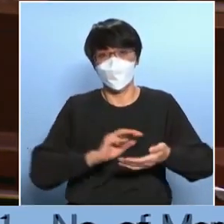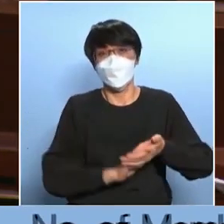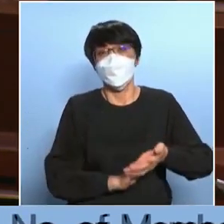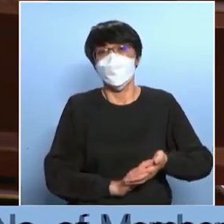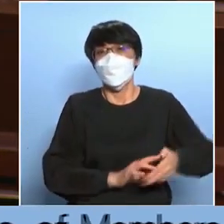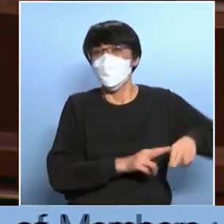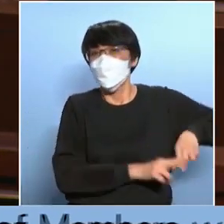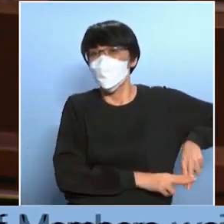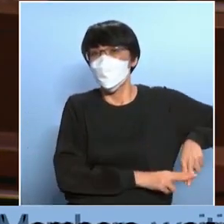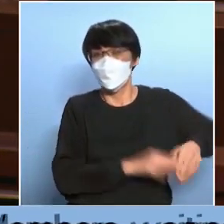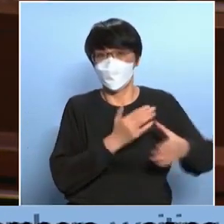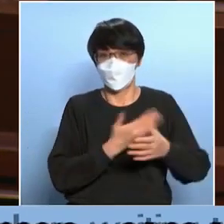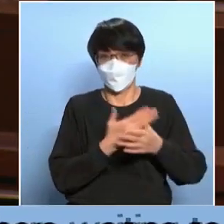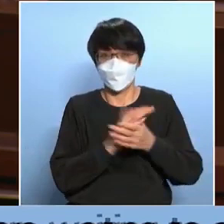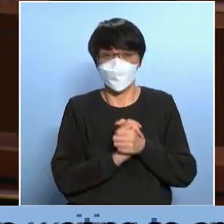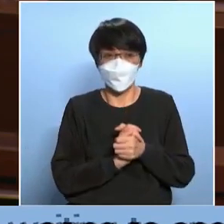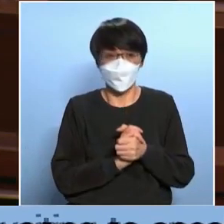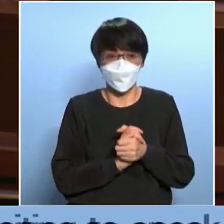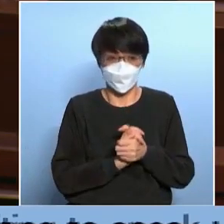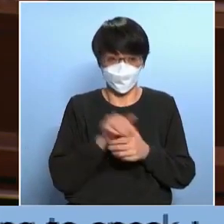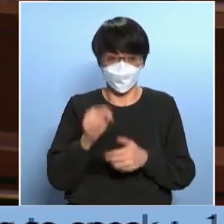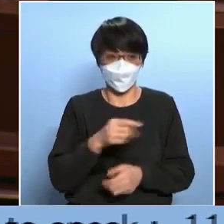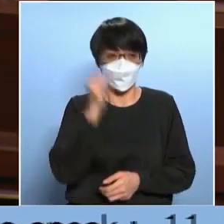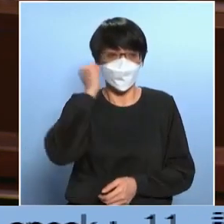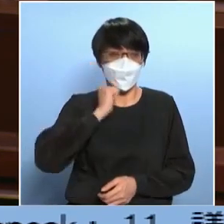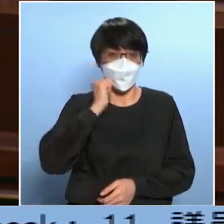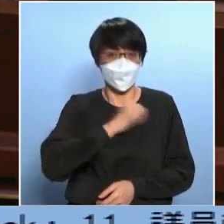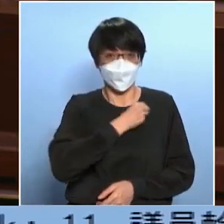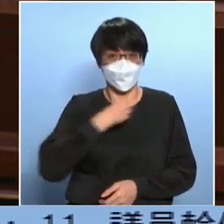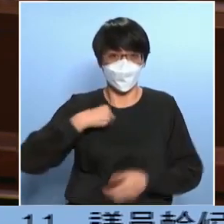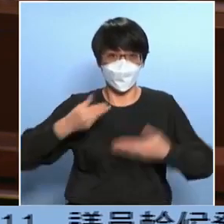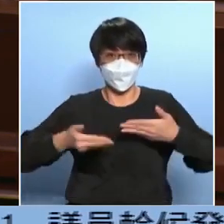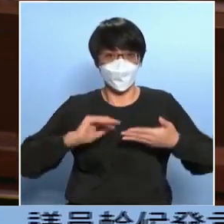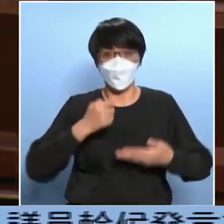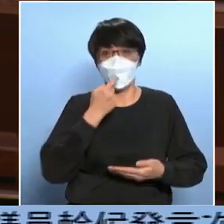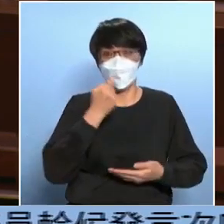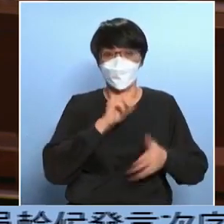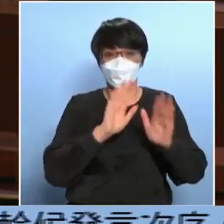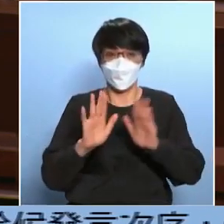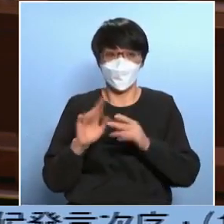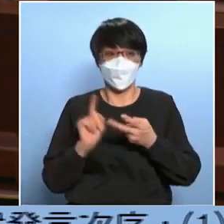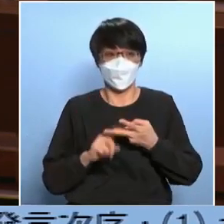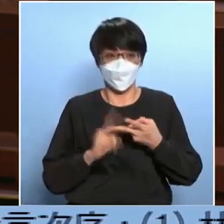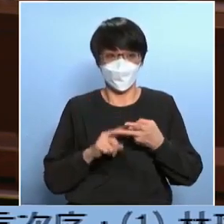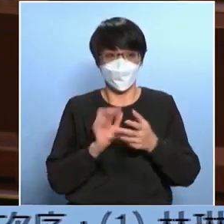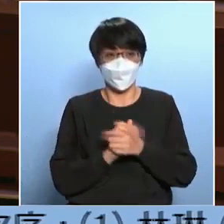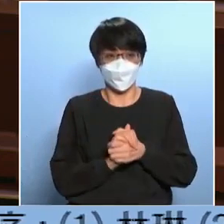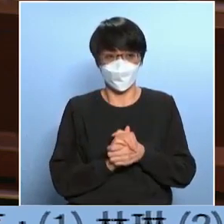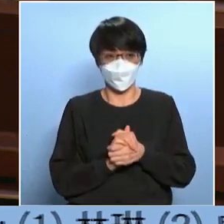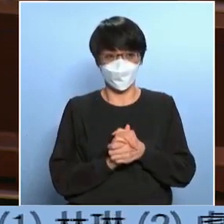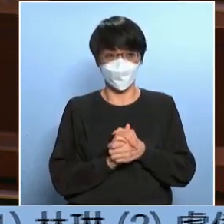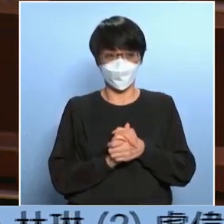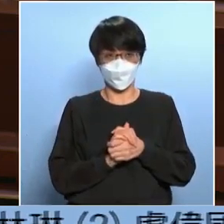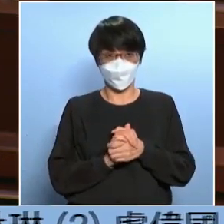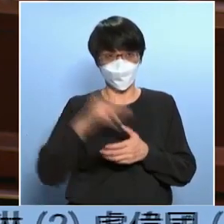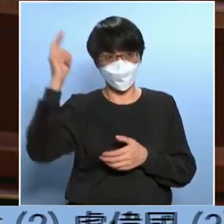咧，就係因為我覺得就係呢個長者醫療券都可以用牙齒服務啦。第二就係的而且確我哋